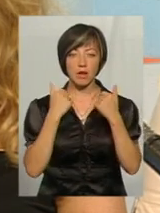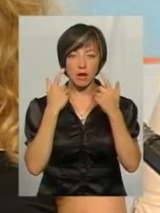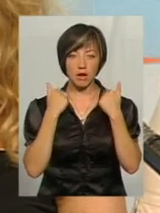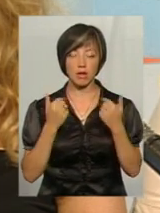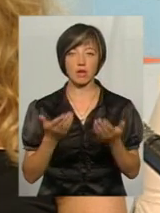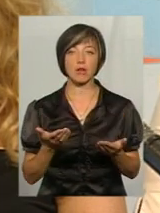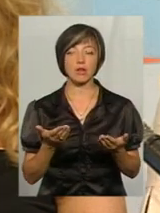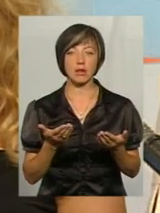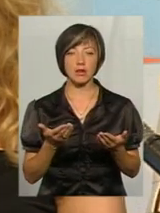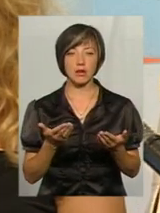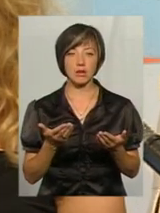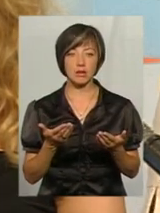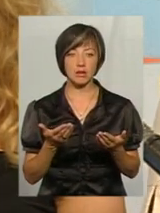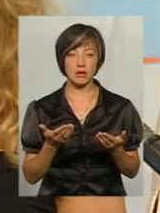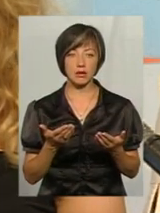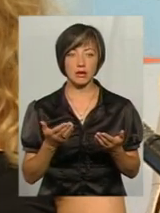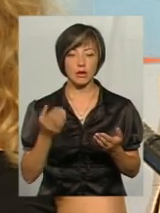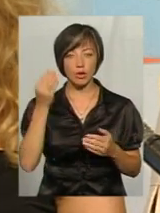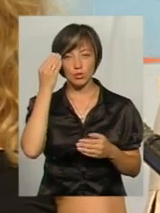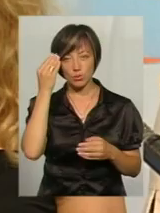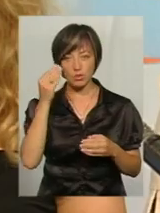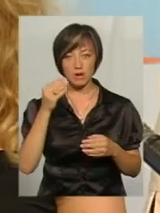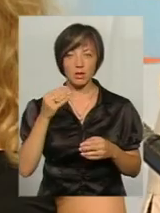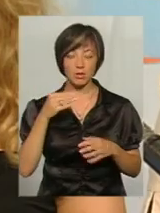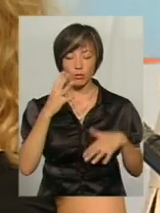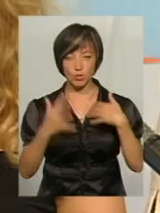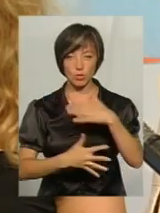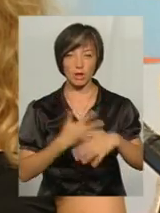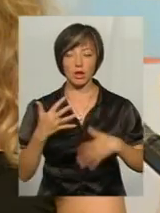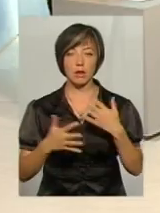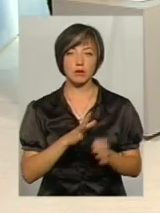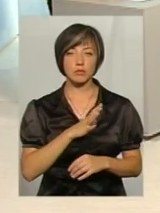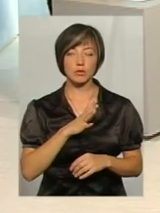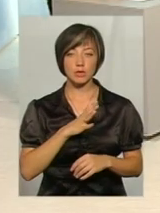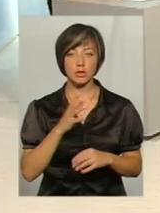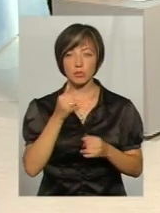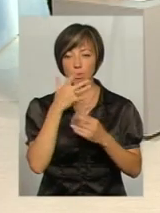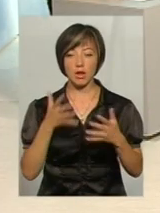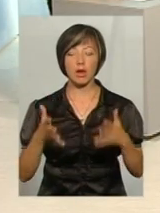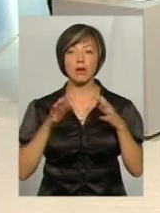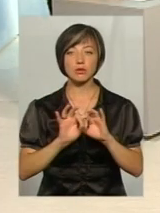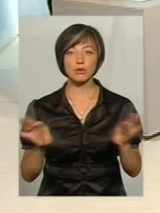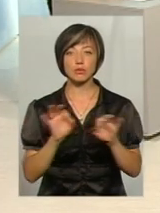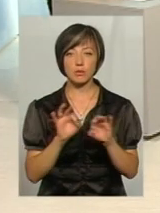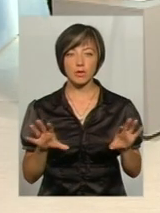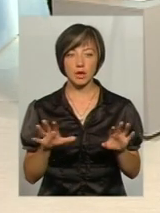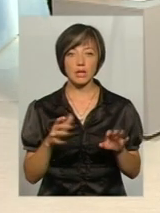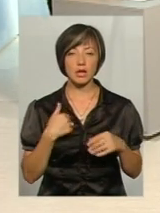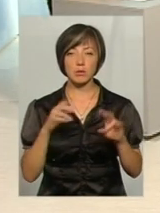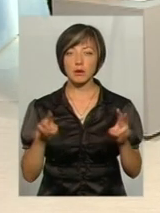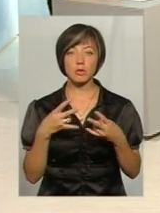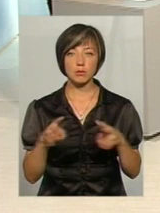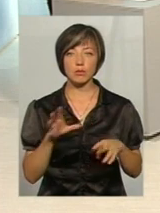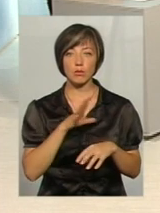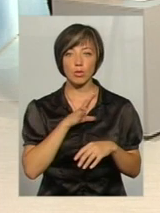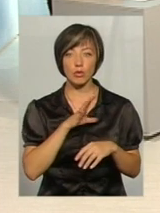неї перескакували думки з одної на іншу, тобто не могла чітко там розповісти. В принципі, там нам і не потрібно було,